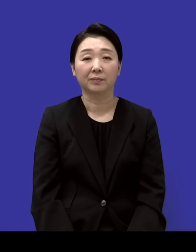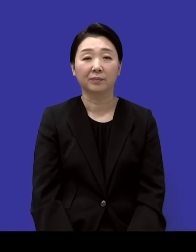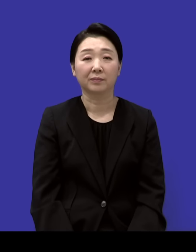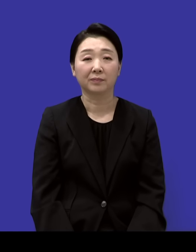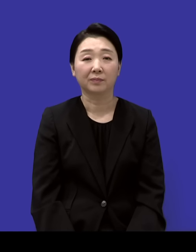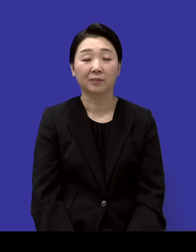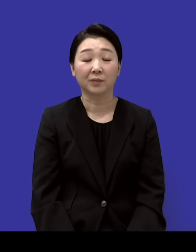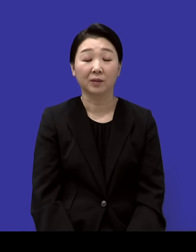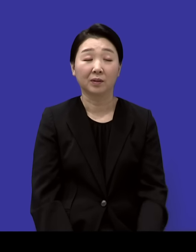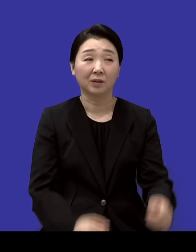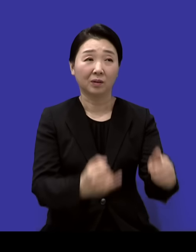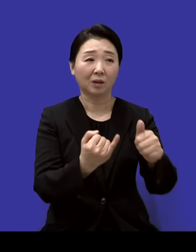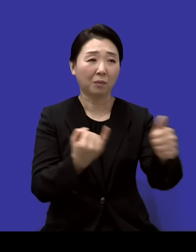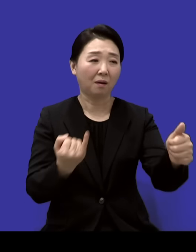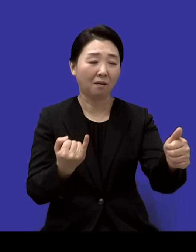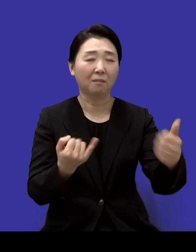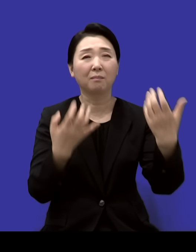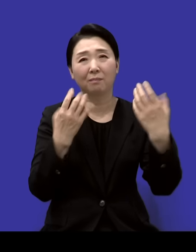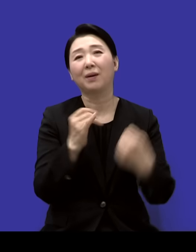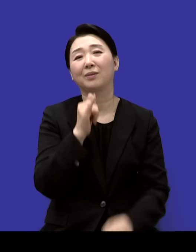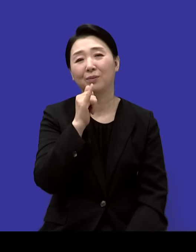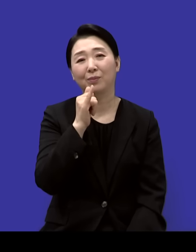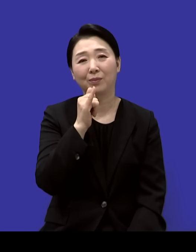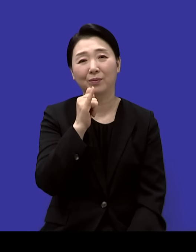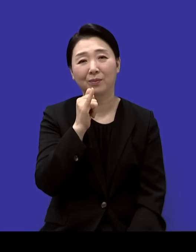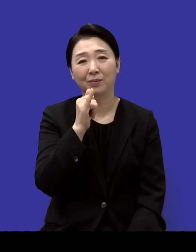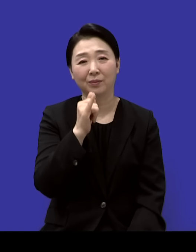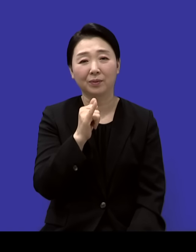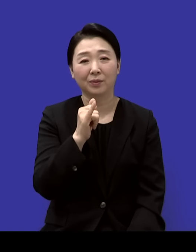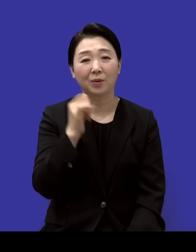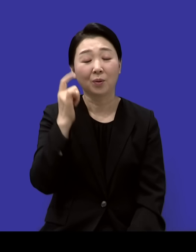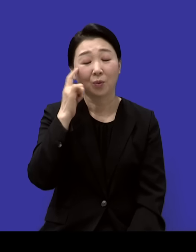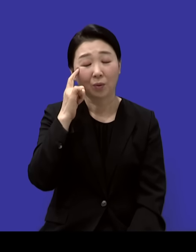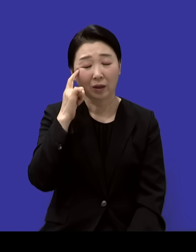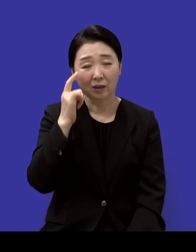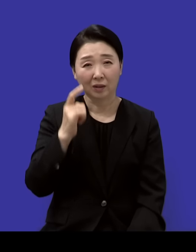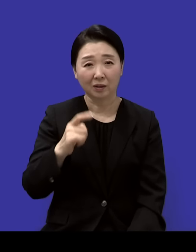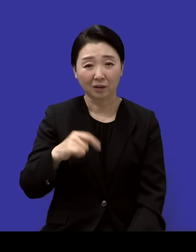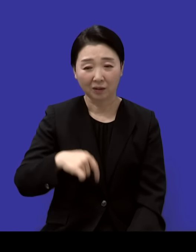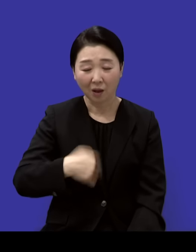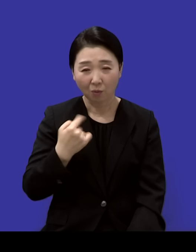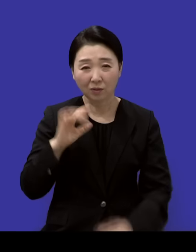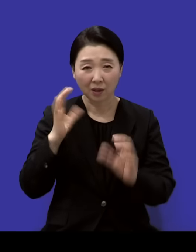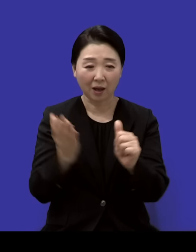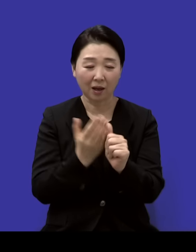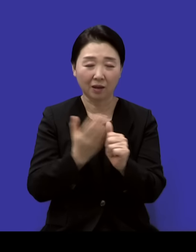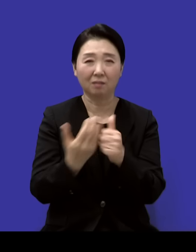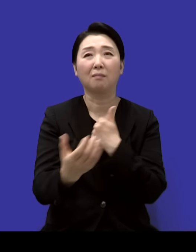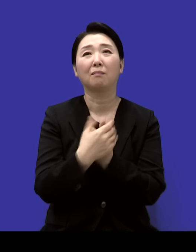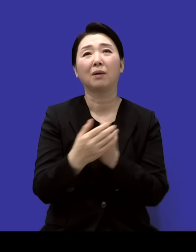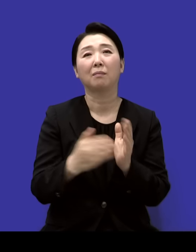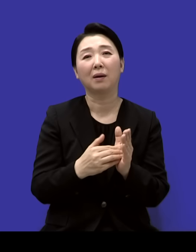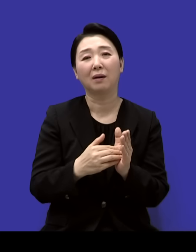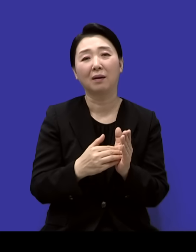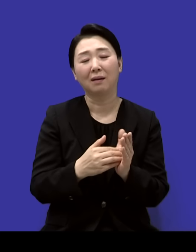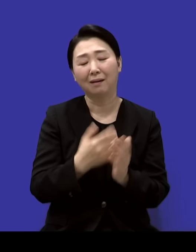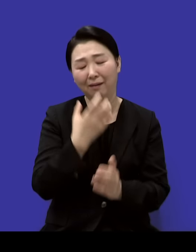함께하는 날보다 함께하지 못하는 날이 더 많았어요. 네. 그러니까 독방 육아라고 하죠. 네네. 인생의 암흑기를